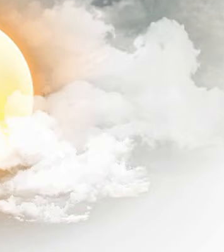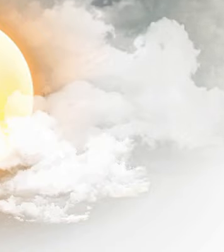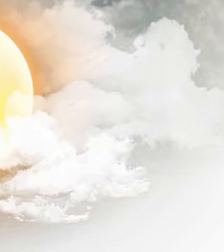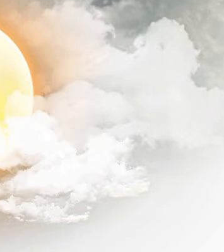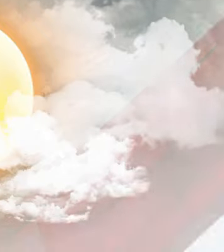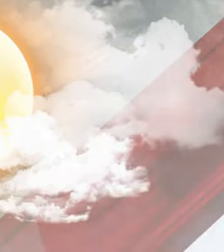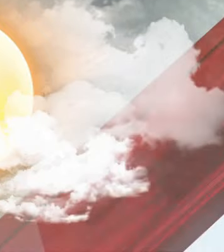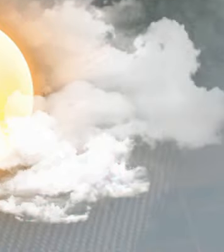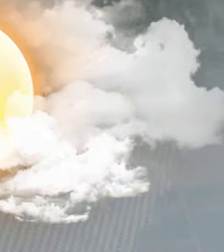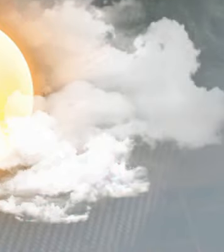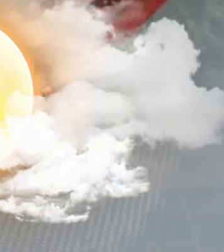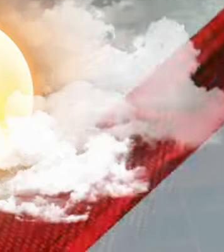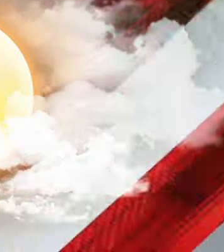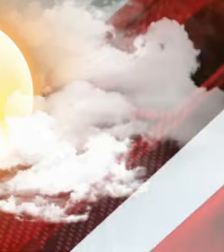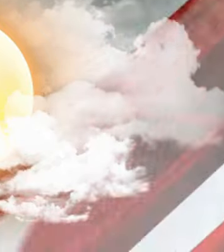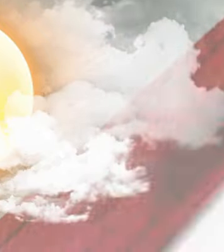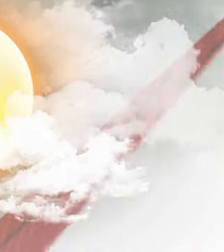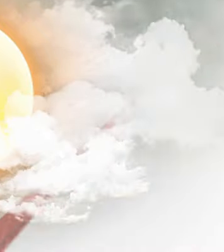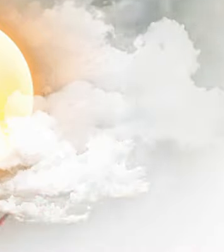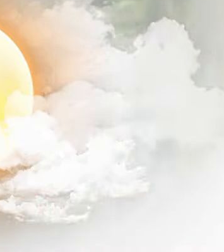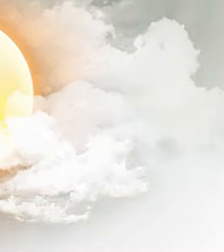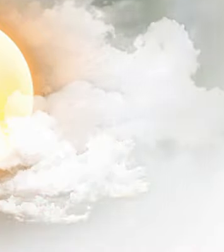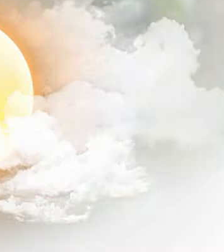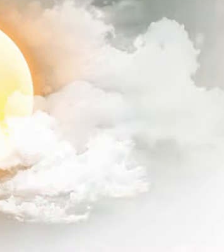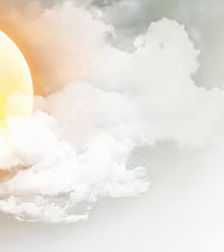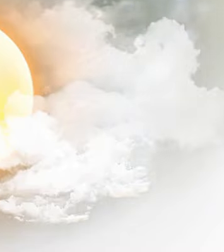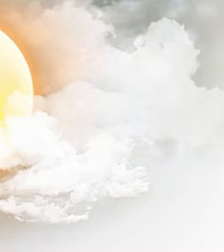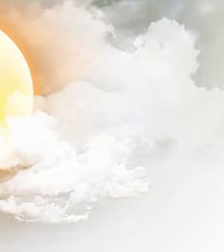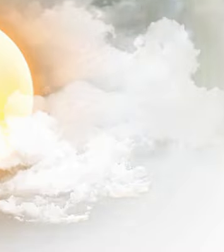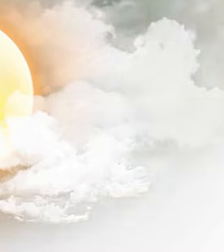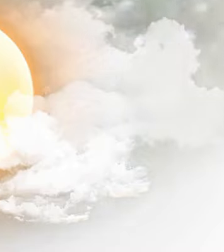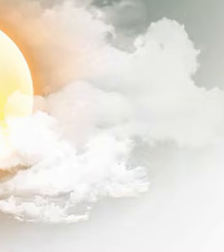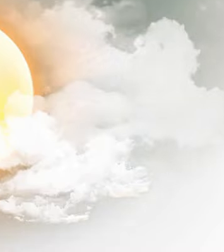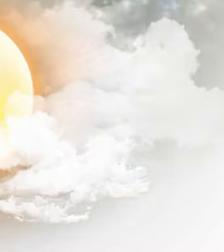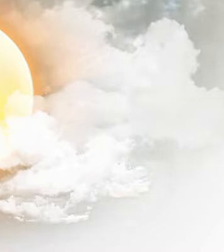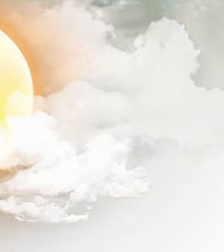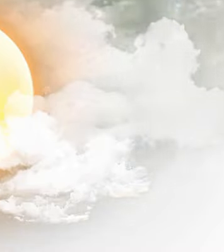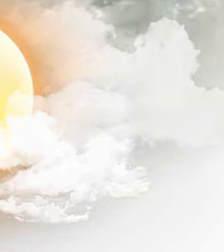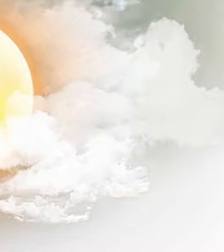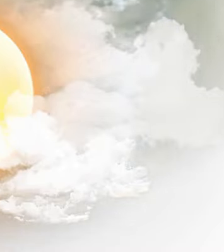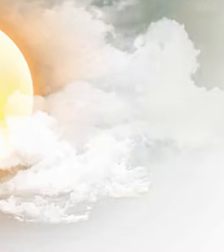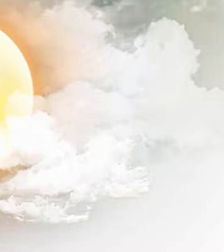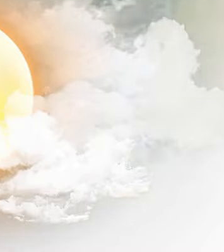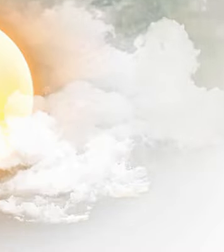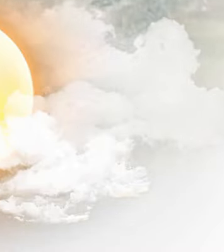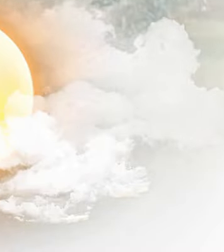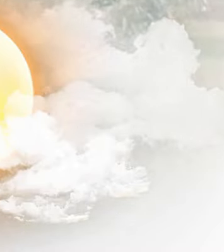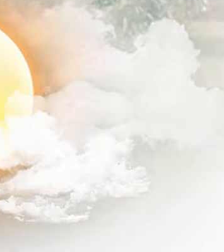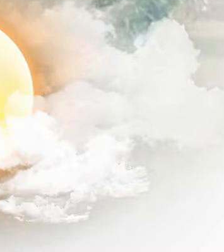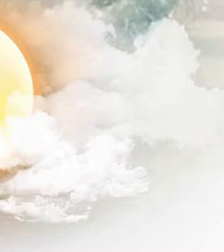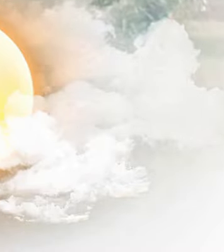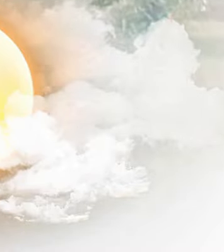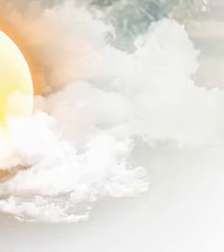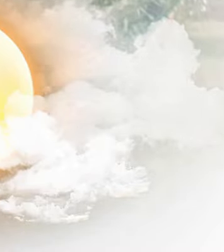12 вечером. Пахмурно, без опадков, ветер заходний 5-8 метров на секунду с порывами до